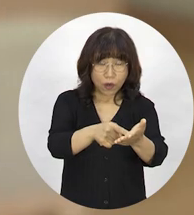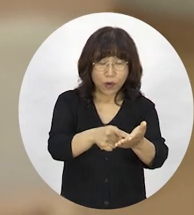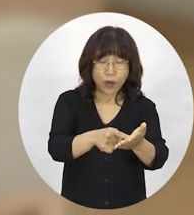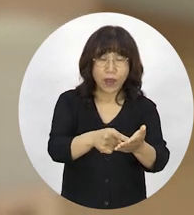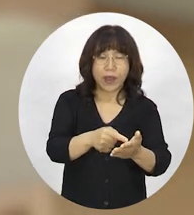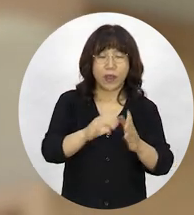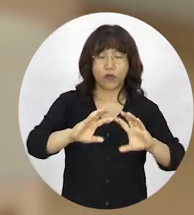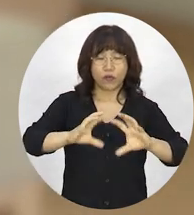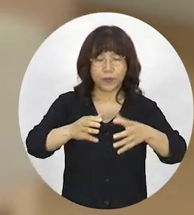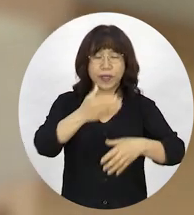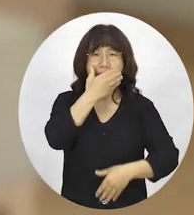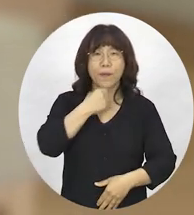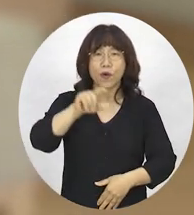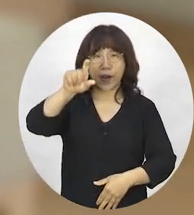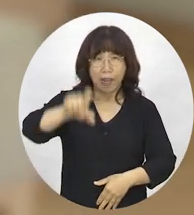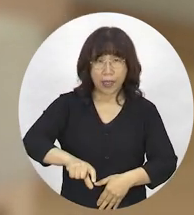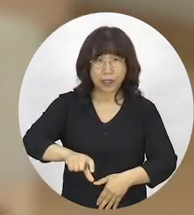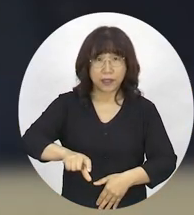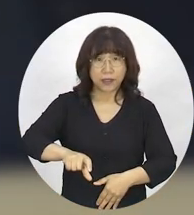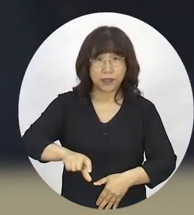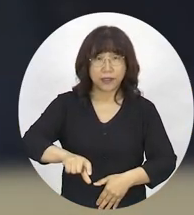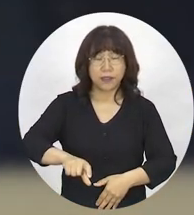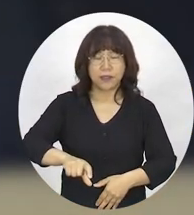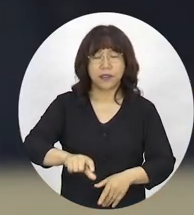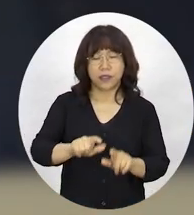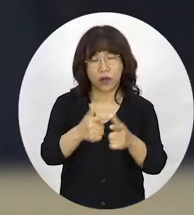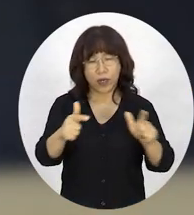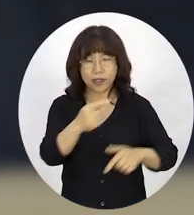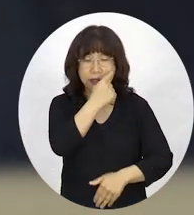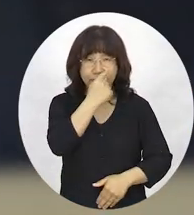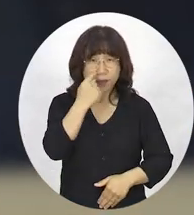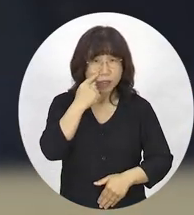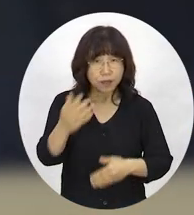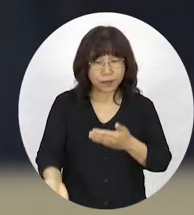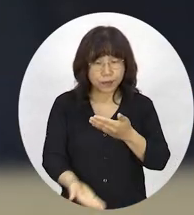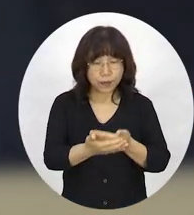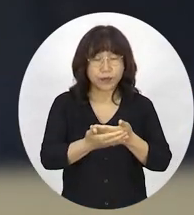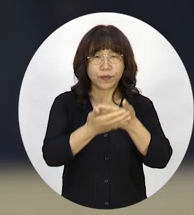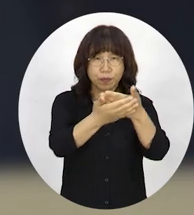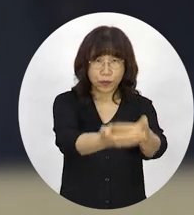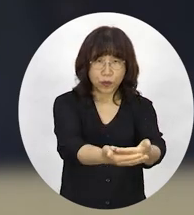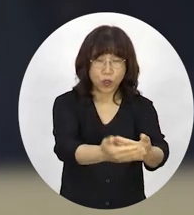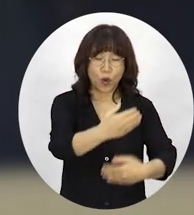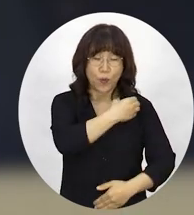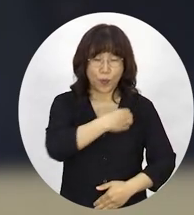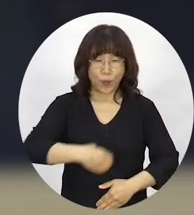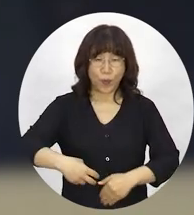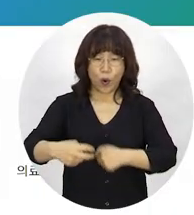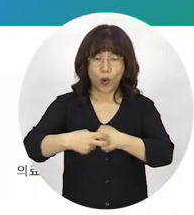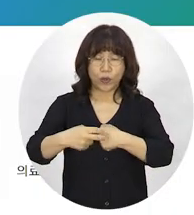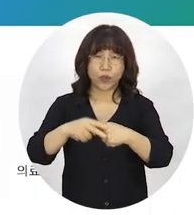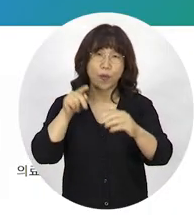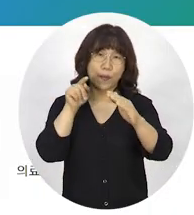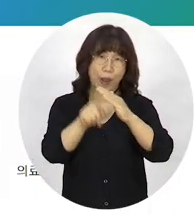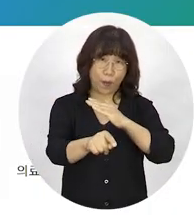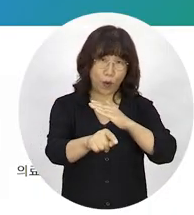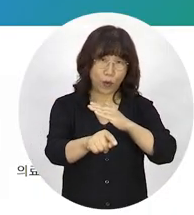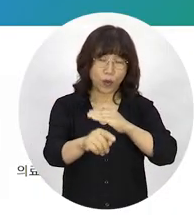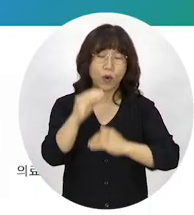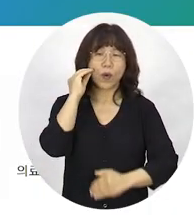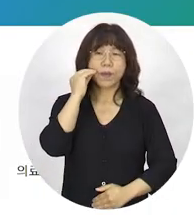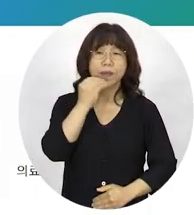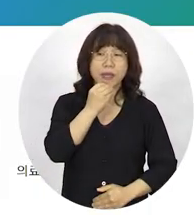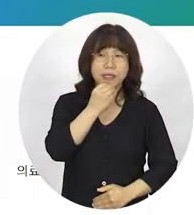주민등록등본, 국민행복카드 소지 확인 자료 등의 서류를 구비해 강서구 보건소에 방문하면 됩니다. 보다 자세한